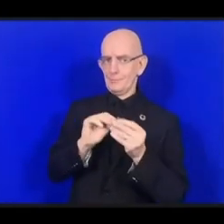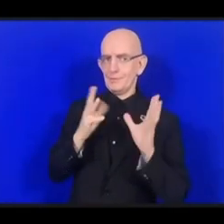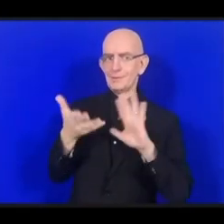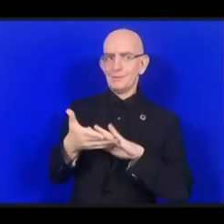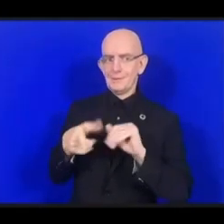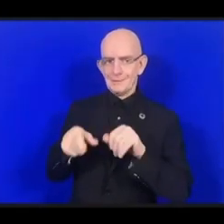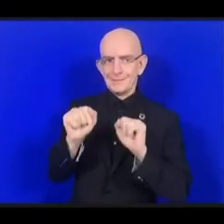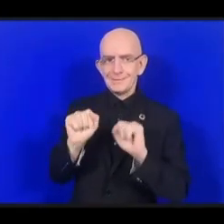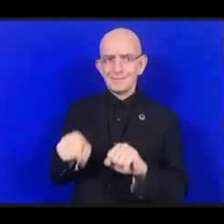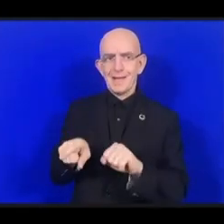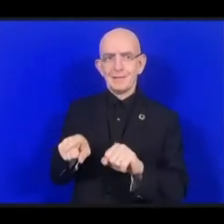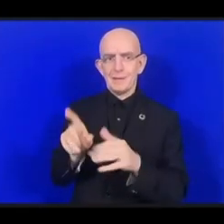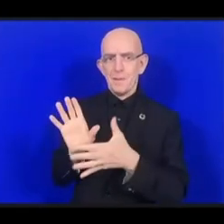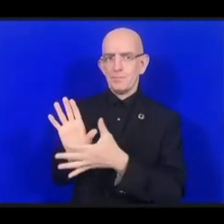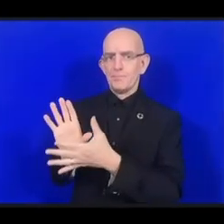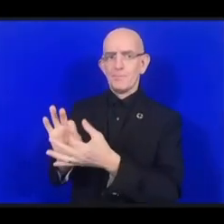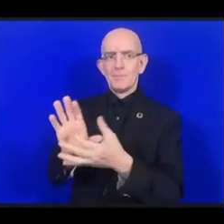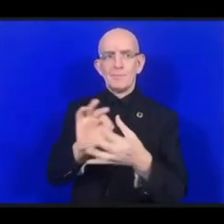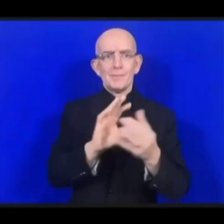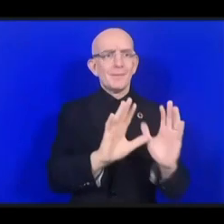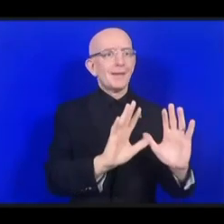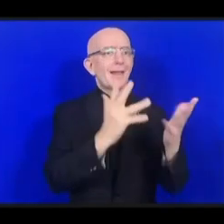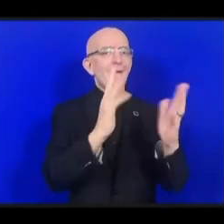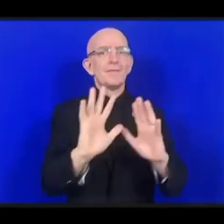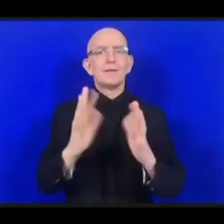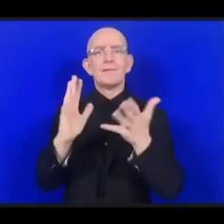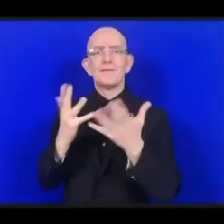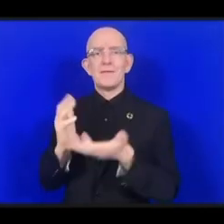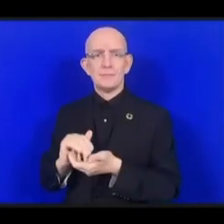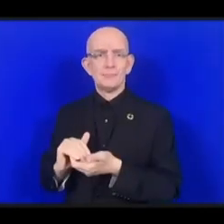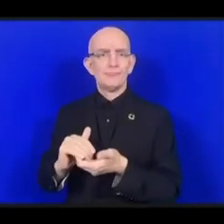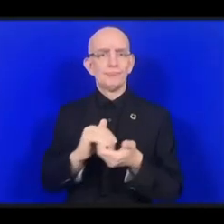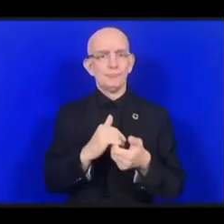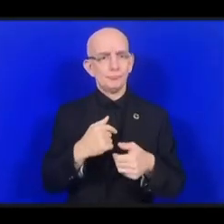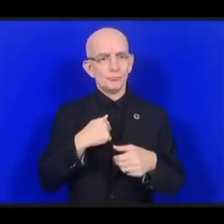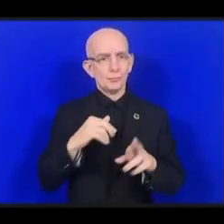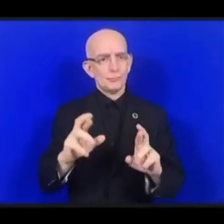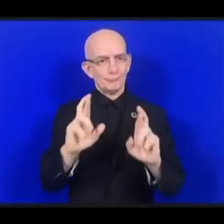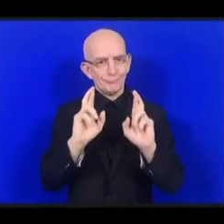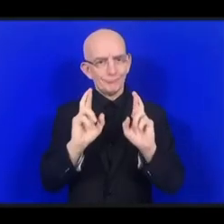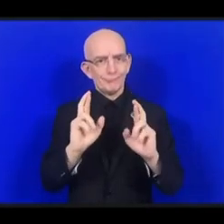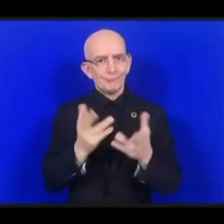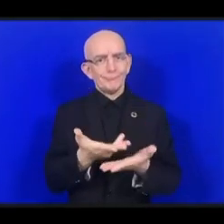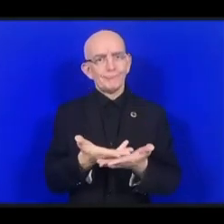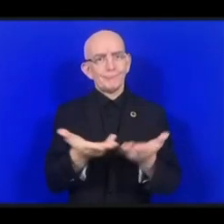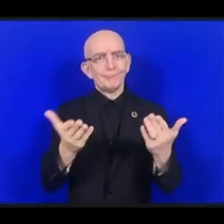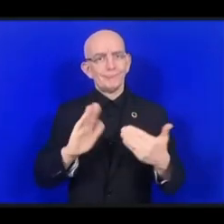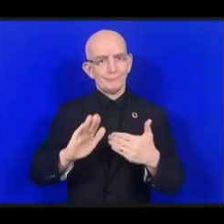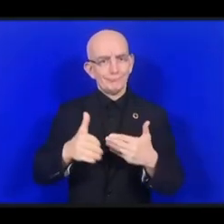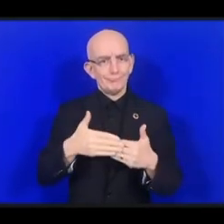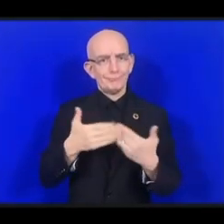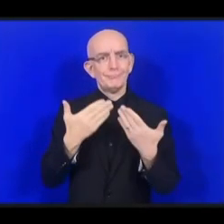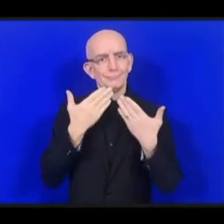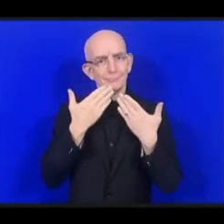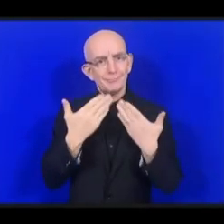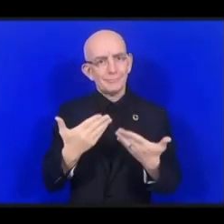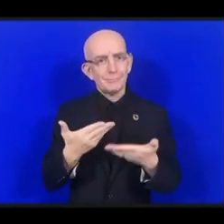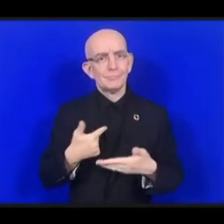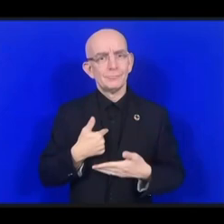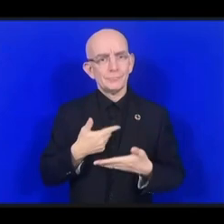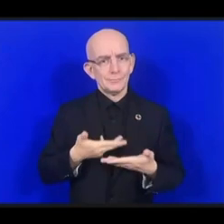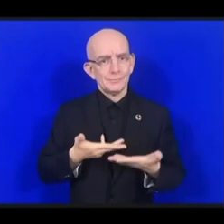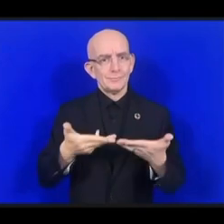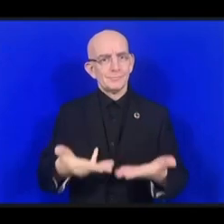主催になりますはえある本会議にえお招きをいたしまし誠にありがたく